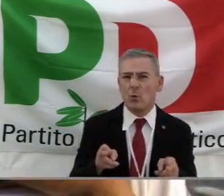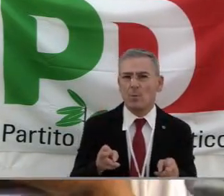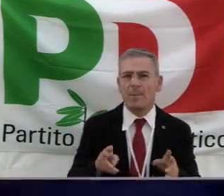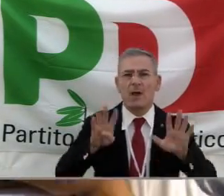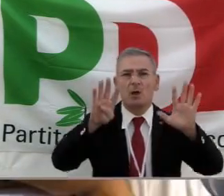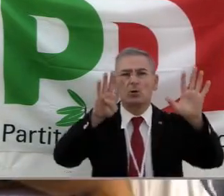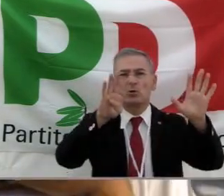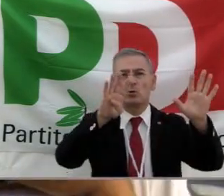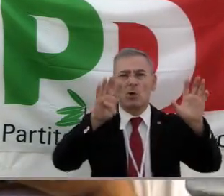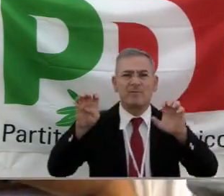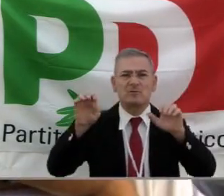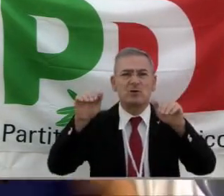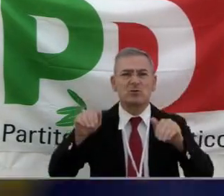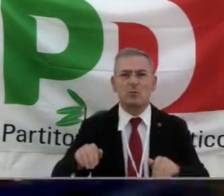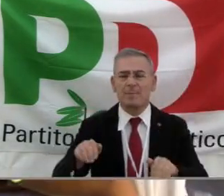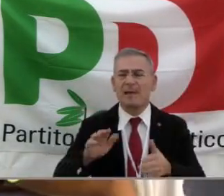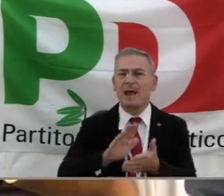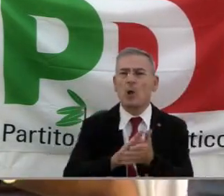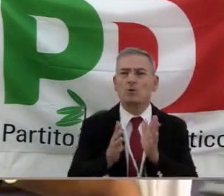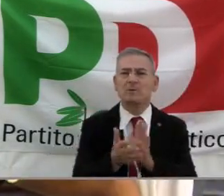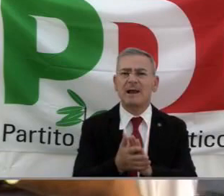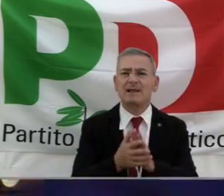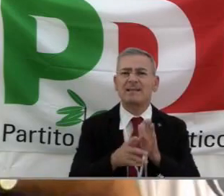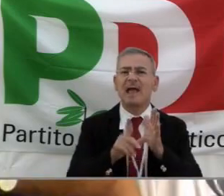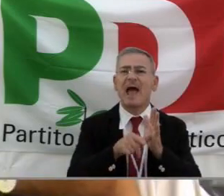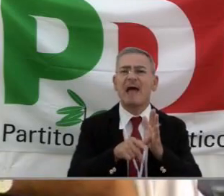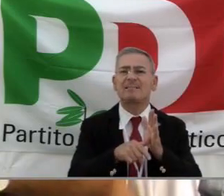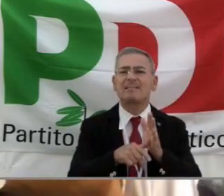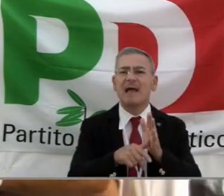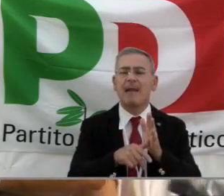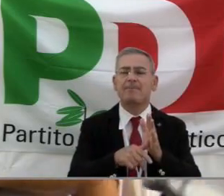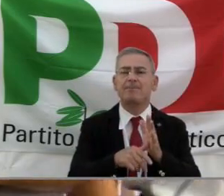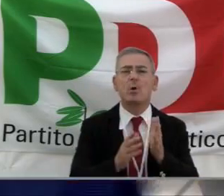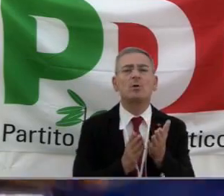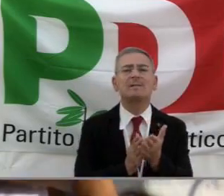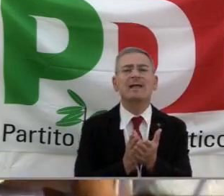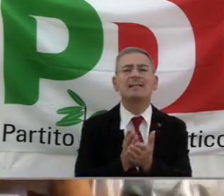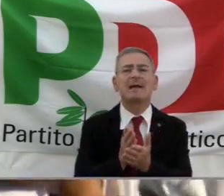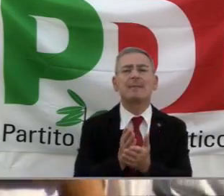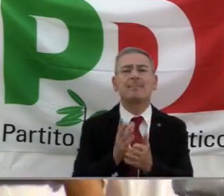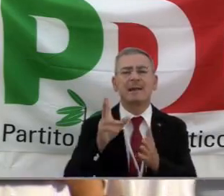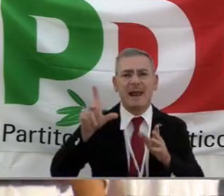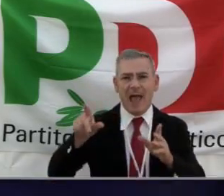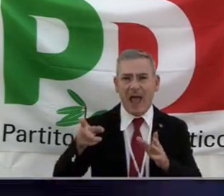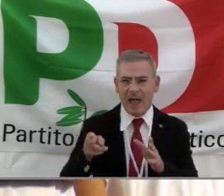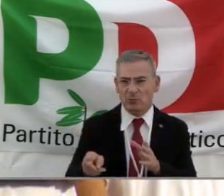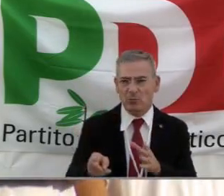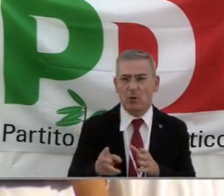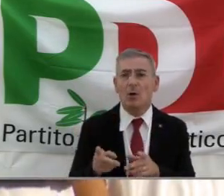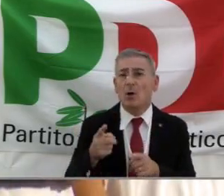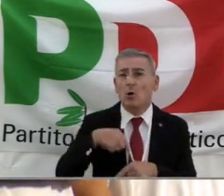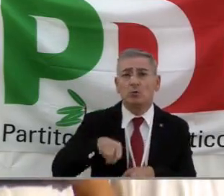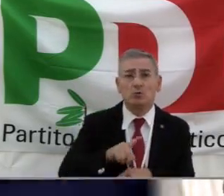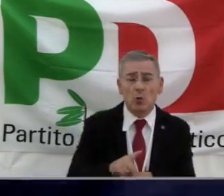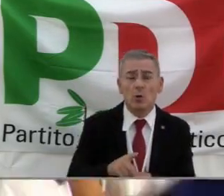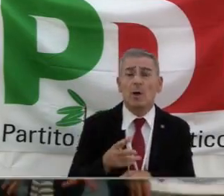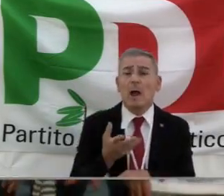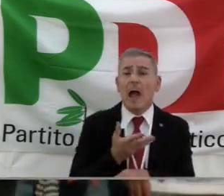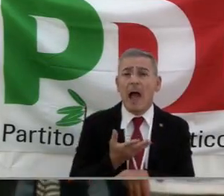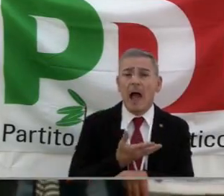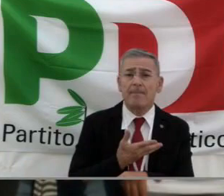900.000 contratti a tempo determinato, e l'effetto più devastante è che noi rischiamo di